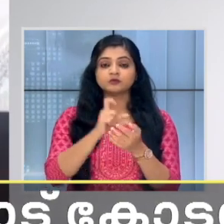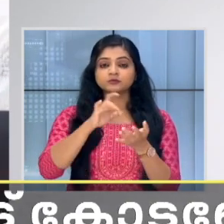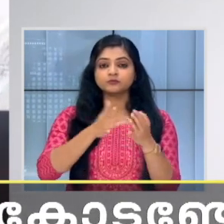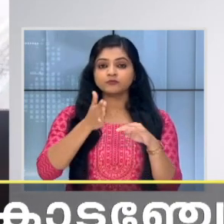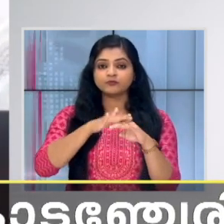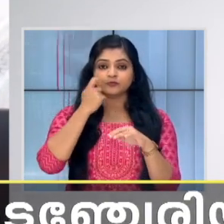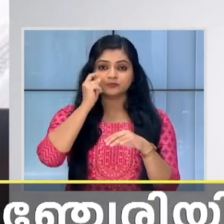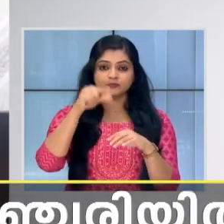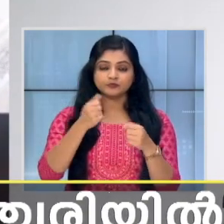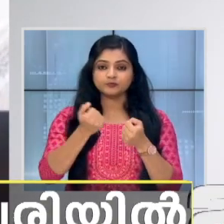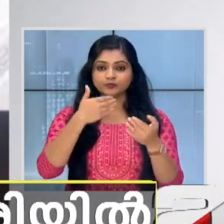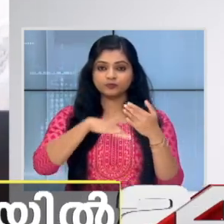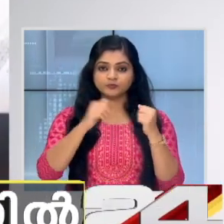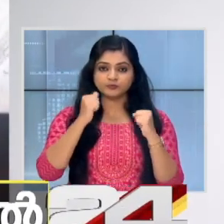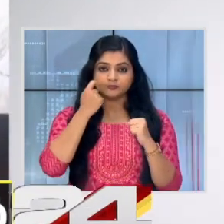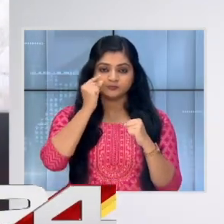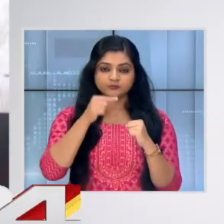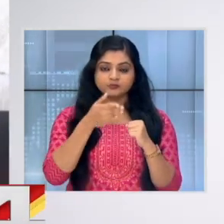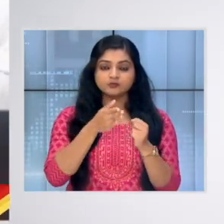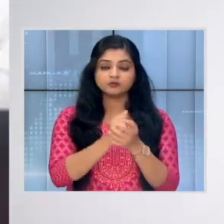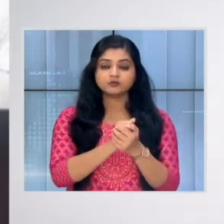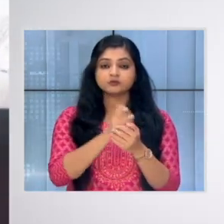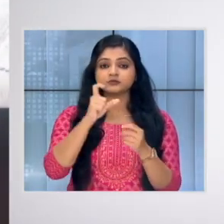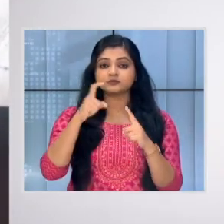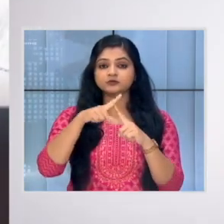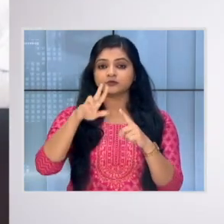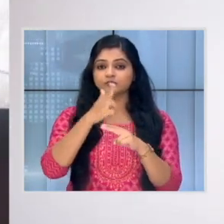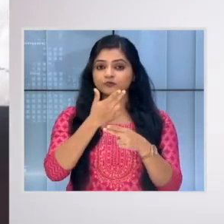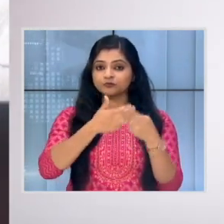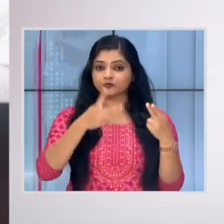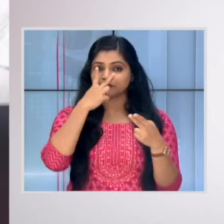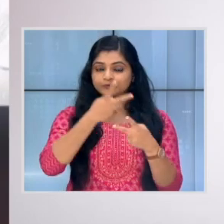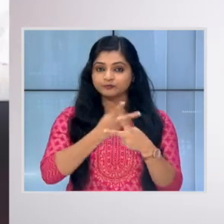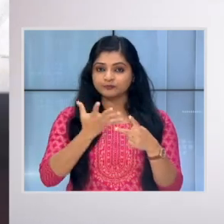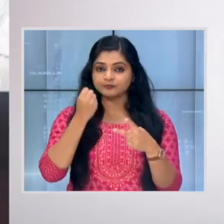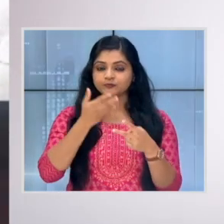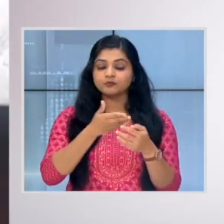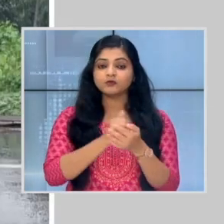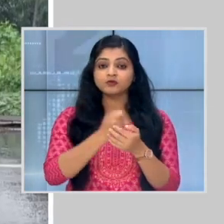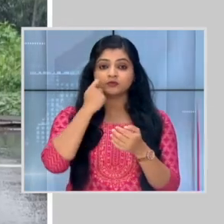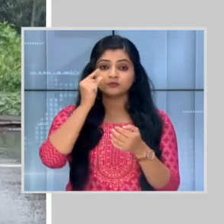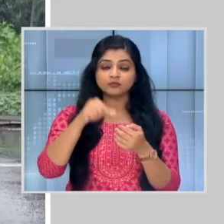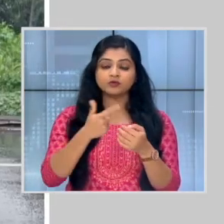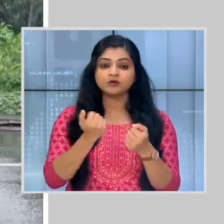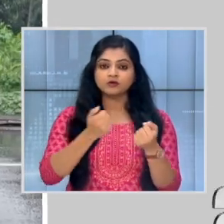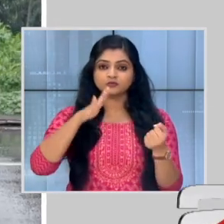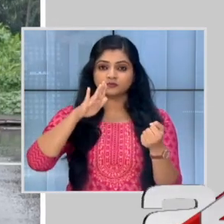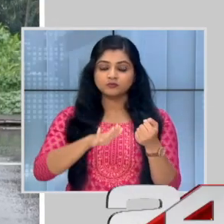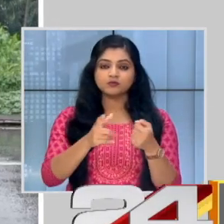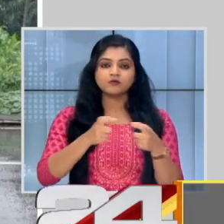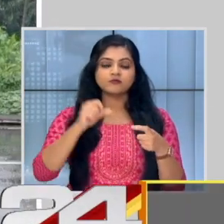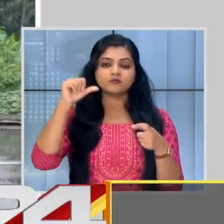സ്വദേശിയാണ് ഈ വാഹനത്തിൽ സഞ്ചരിച്ചിരുന്നത്. നമുക്ക് ഈ പുറത്തു വന്ന CCTV ദൃശ്യങ്ങളിൽ നിന്ന് നമുക്ക് വ്യക്തമാകുന്നത് ഇയാൾക്ക് പ്രതീക്ഷിച്ചതുപോലെ കാർ